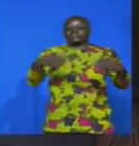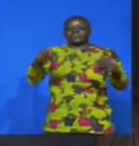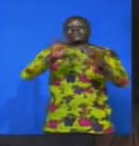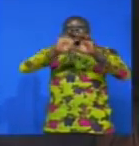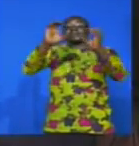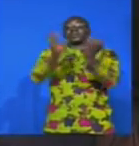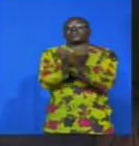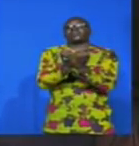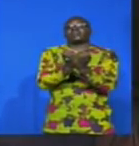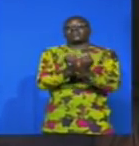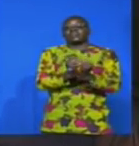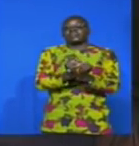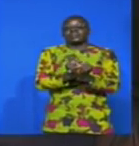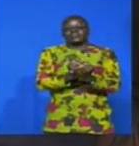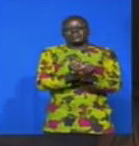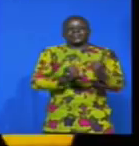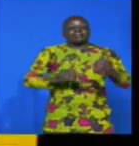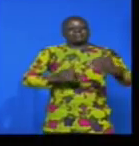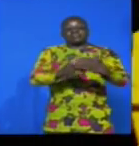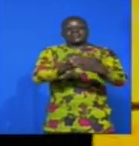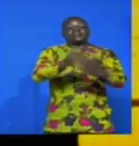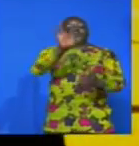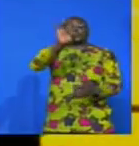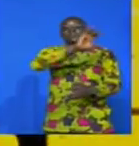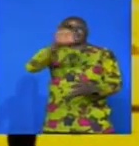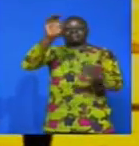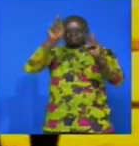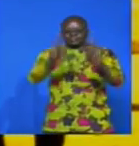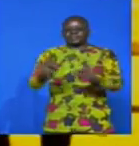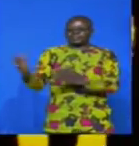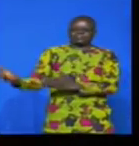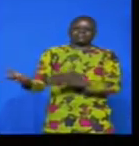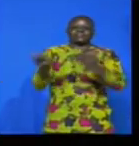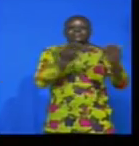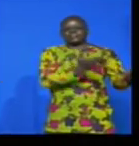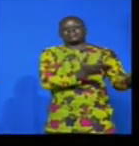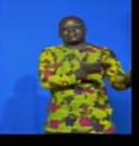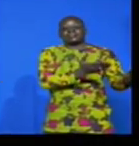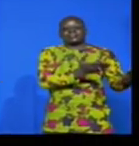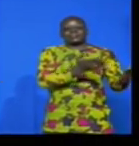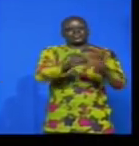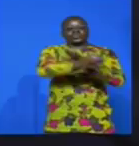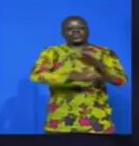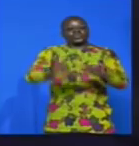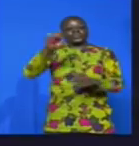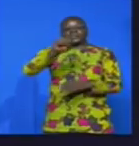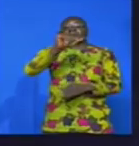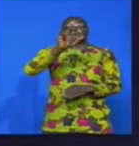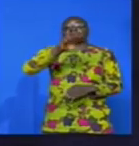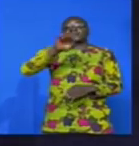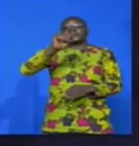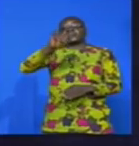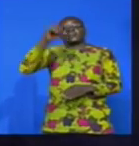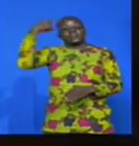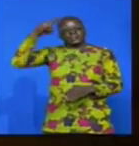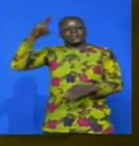communautaire. Près de 800 personnes ont été évacuées du sud de la Syrie par les soldats israéliens